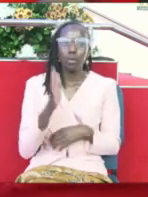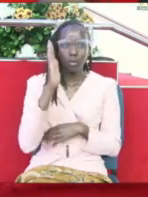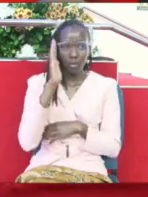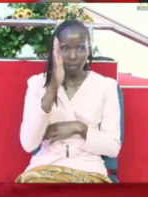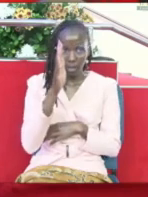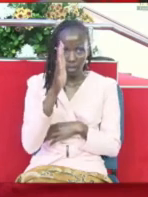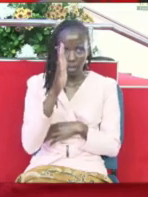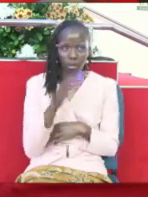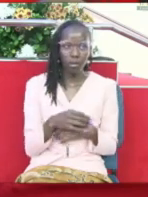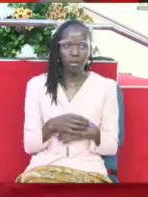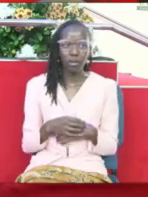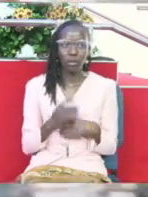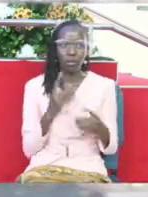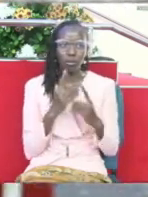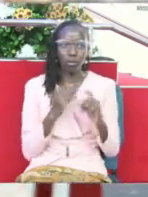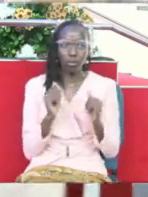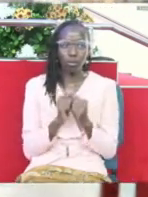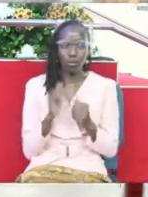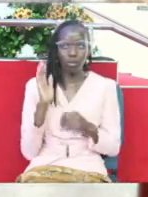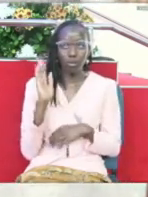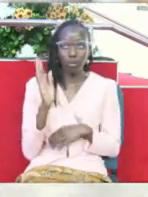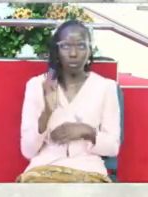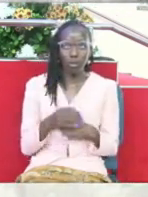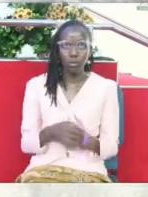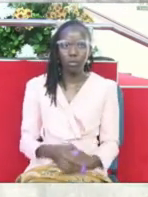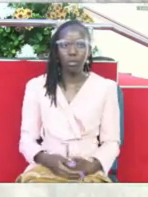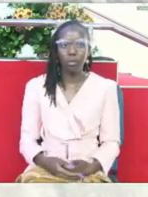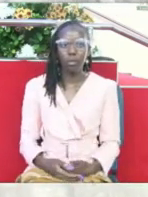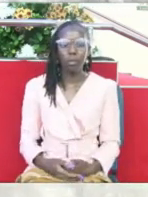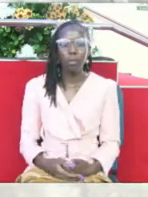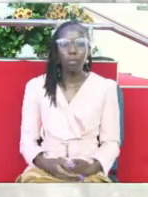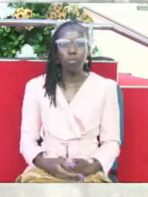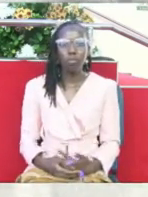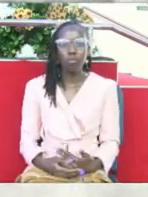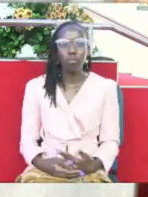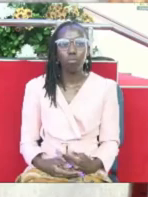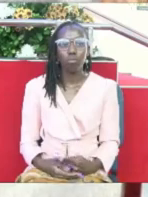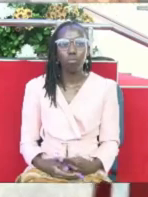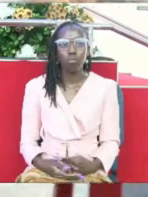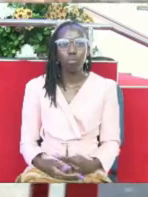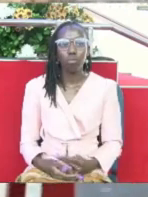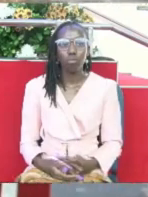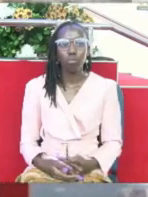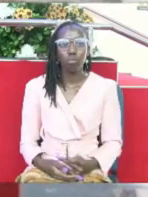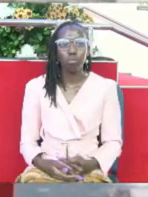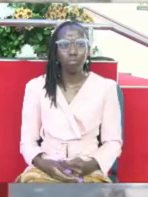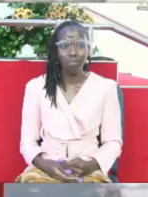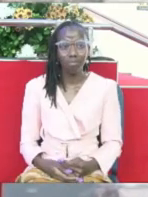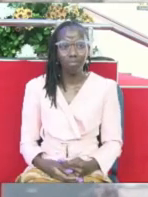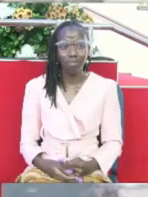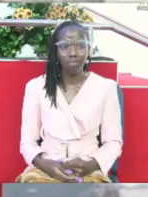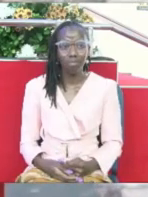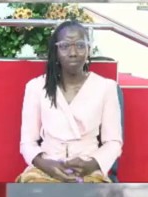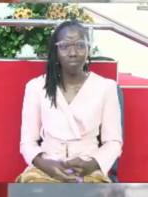have created time on a daily basis where you are interacting with your Father. Lakini kati ya juma umekuwa na wakati wa kuingiliana na Baba katika maombi. He